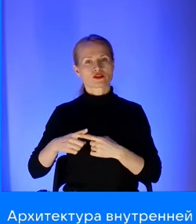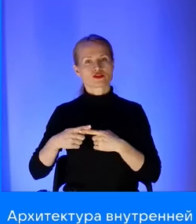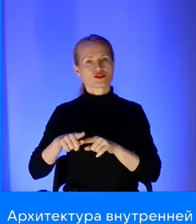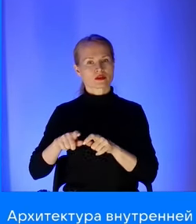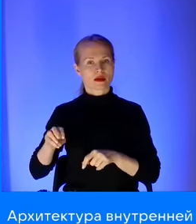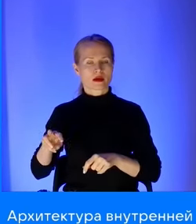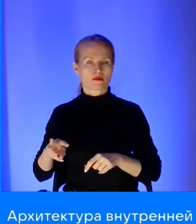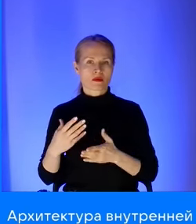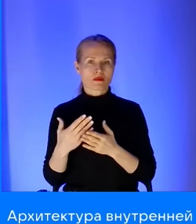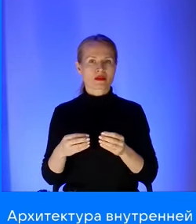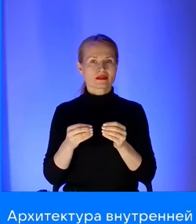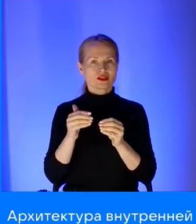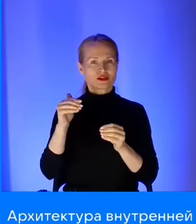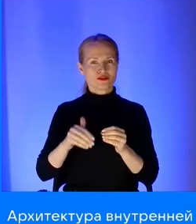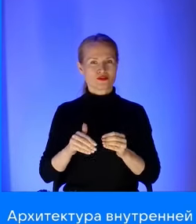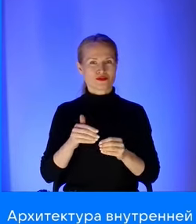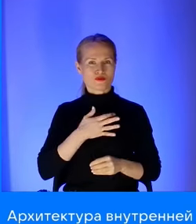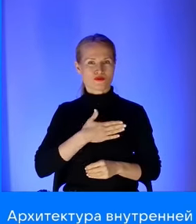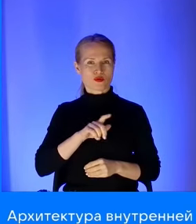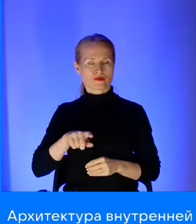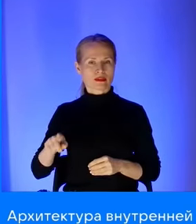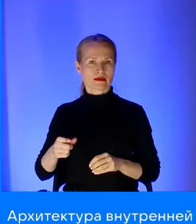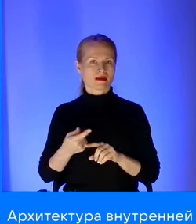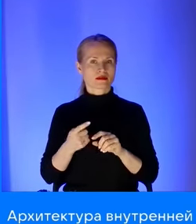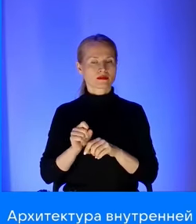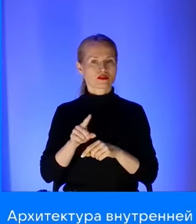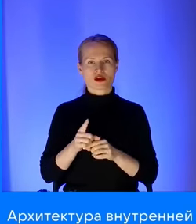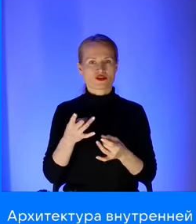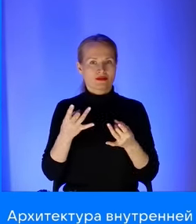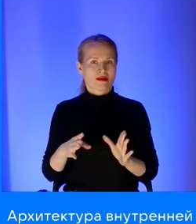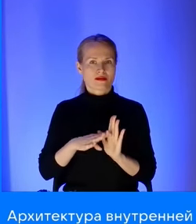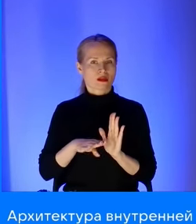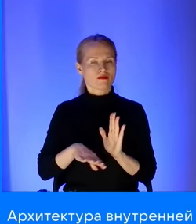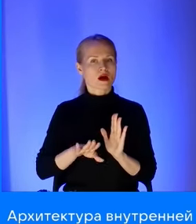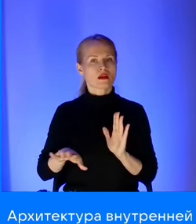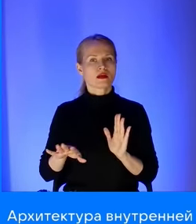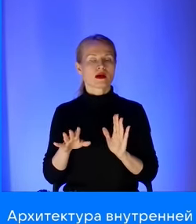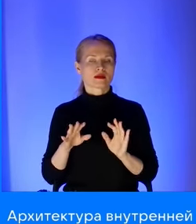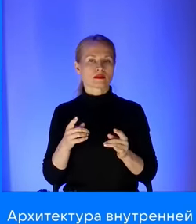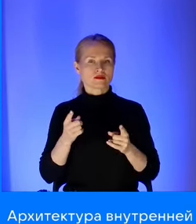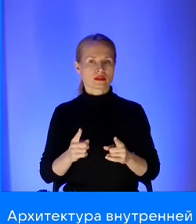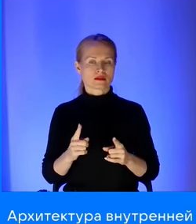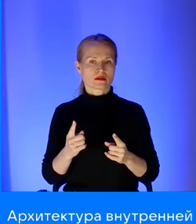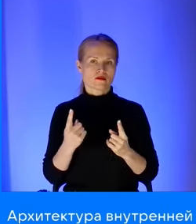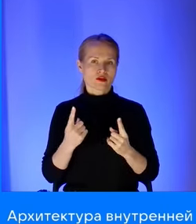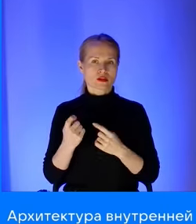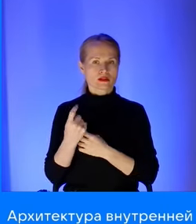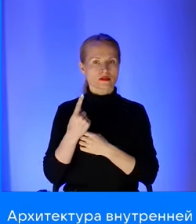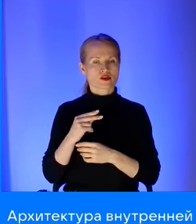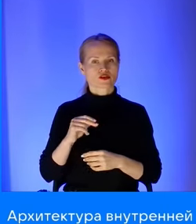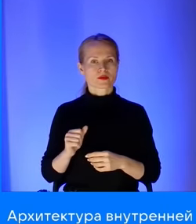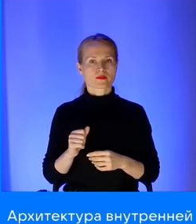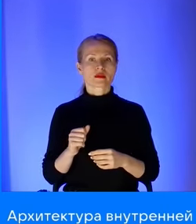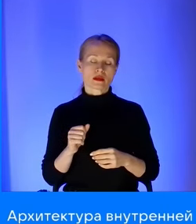пользователей задача тоже нетривиальная это фактический объём прямо хорошего внешнего продукта который там схожие